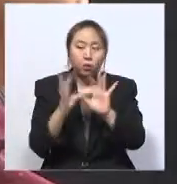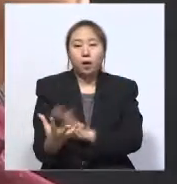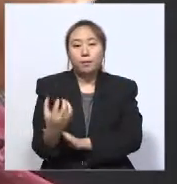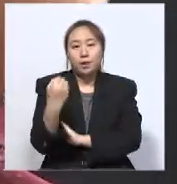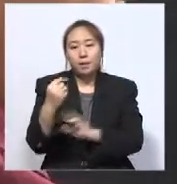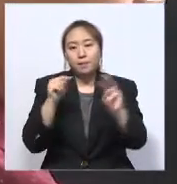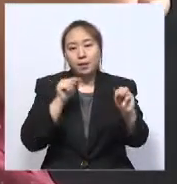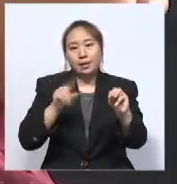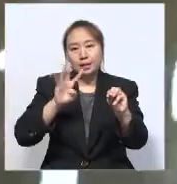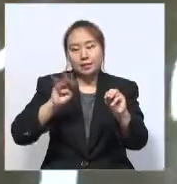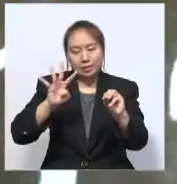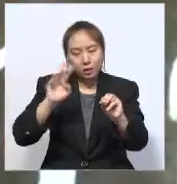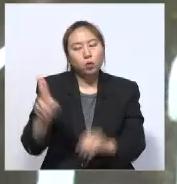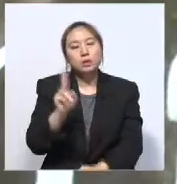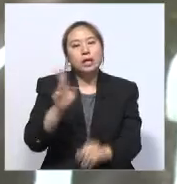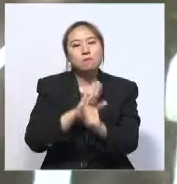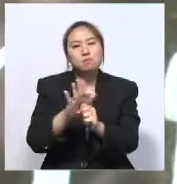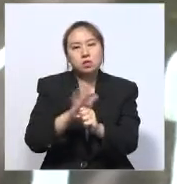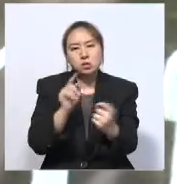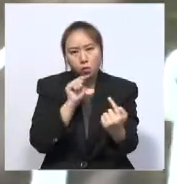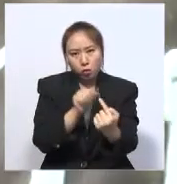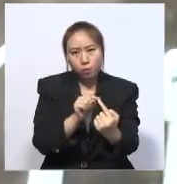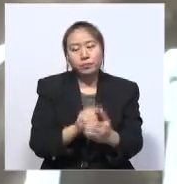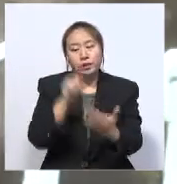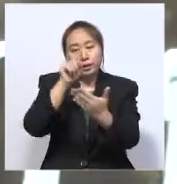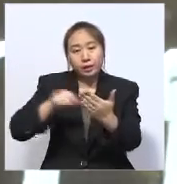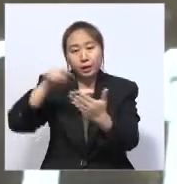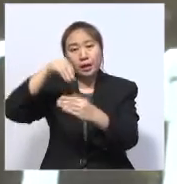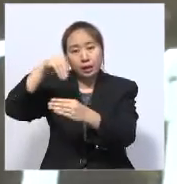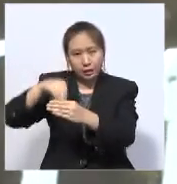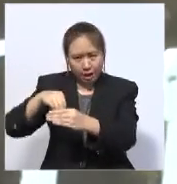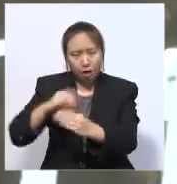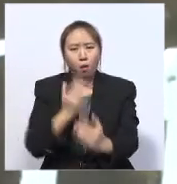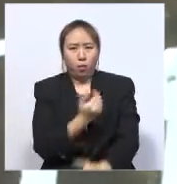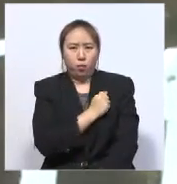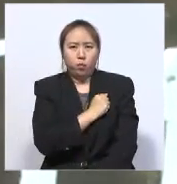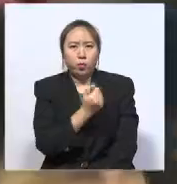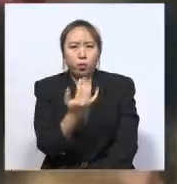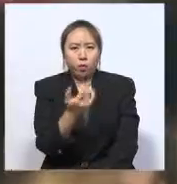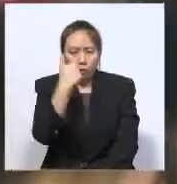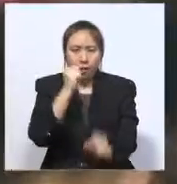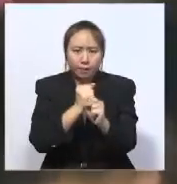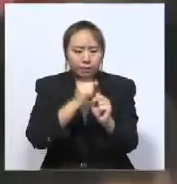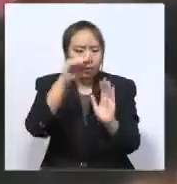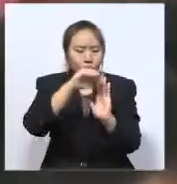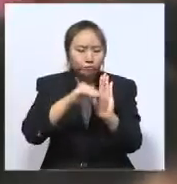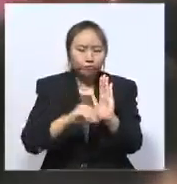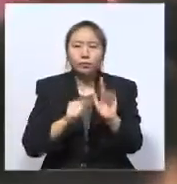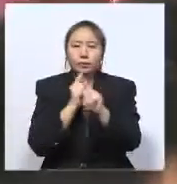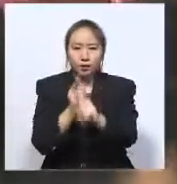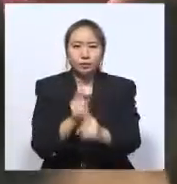ามมาตรา44อย่างเหมาะสมส่วนการเลือกตั้งขอให้ทุกฝ่ายอดทนรอเพราะการดำเนินการต้องเป็นไปตามโรดแมป